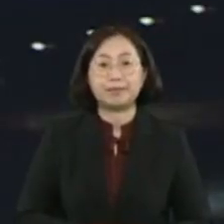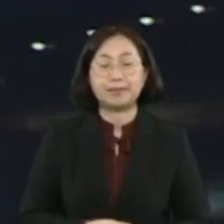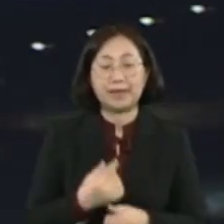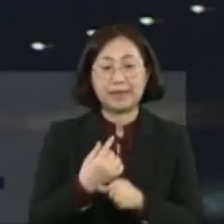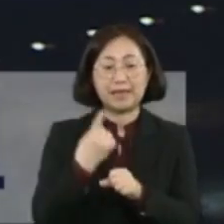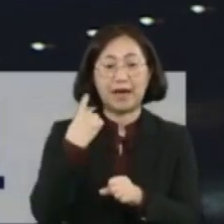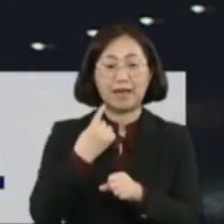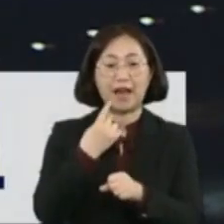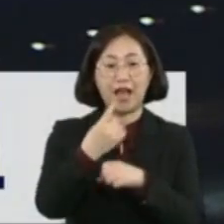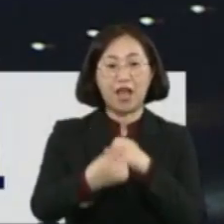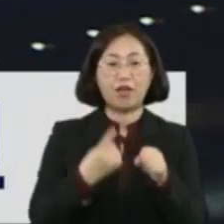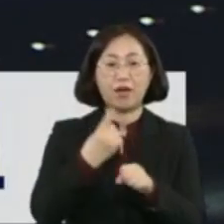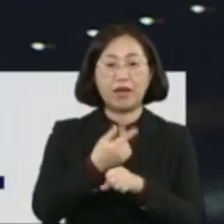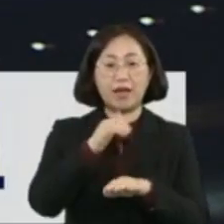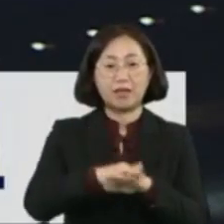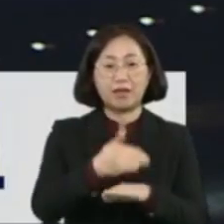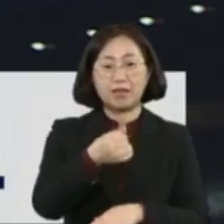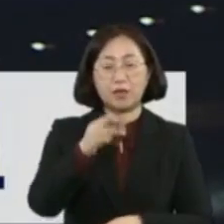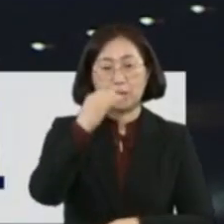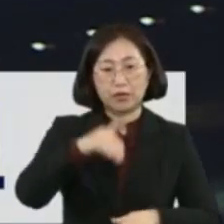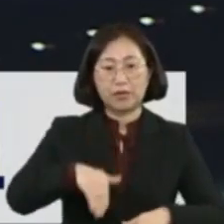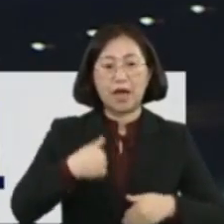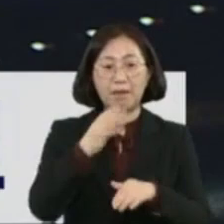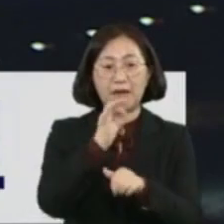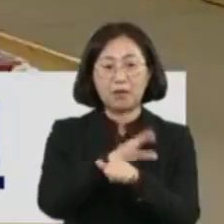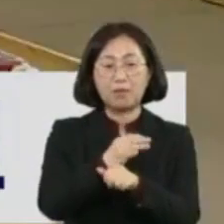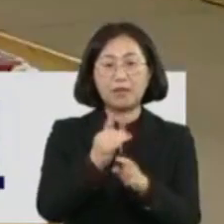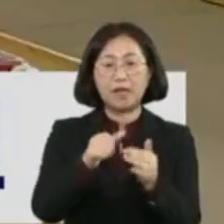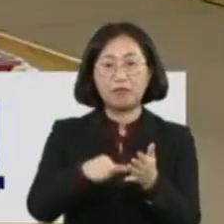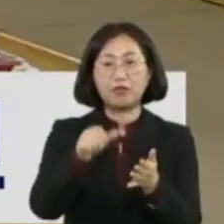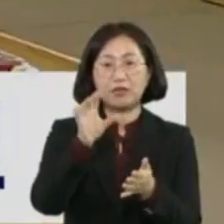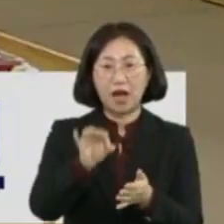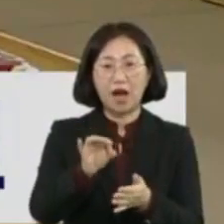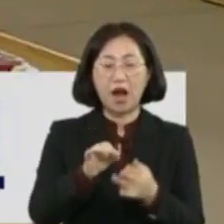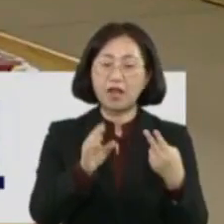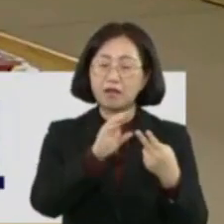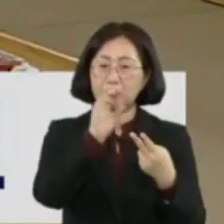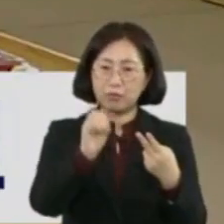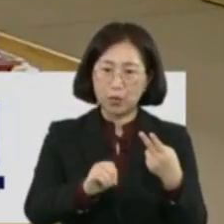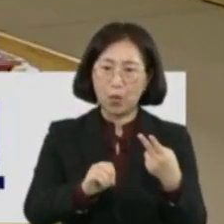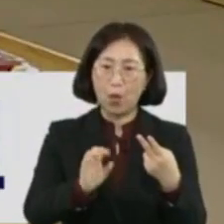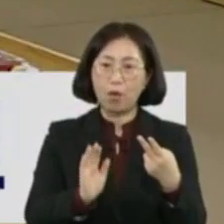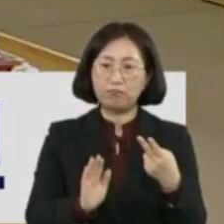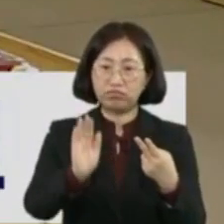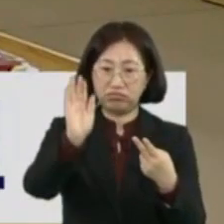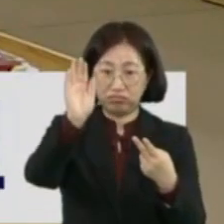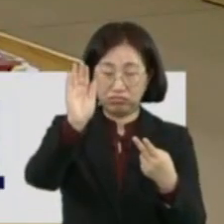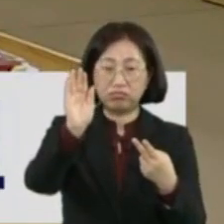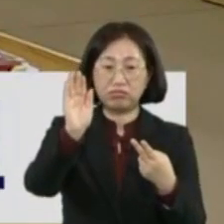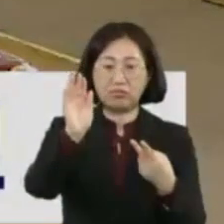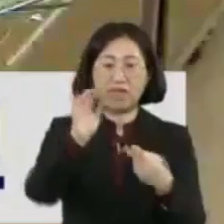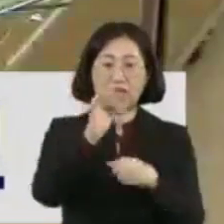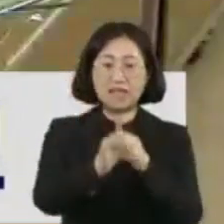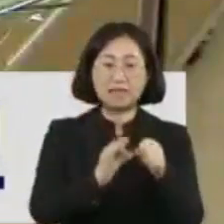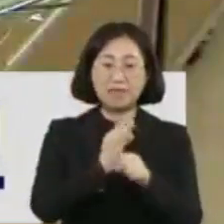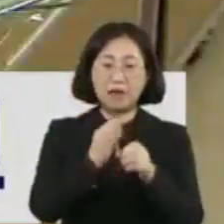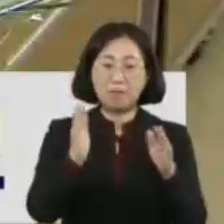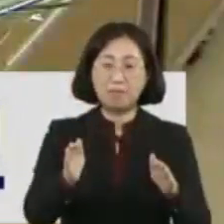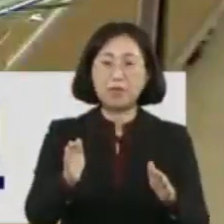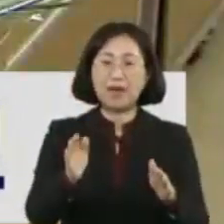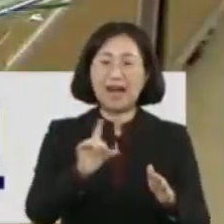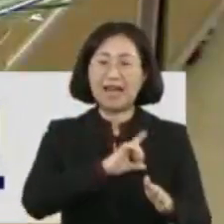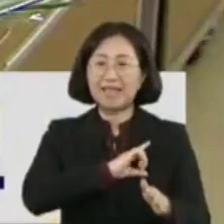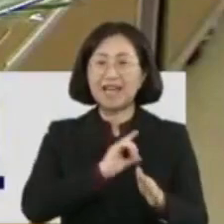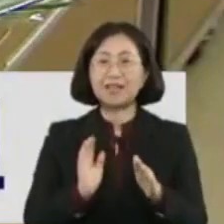지난해 연간 대전, 세종, 충남 지역의 소비자 물가가 2%대 중반까지 오르면서 10년 만에 가장